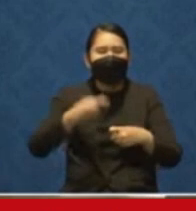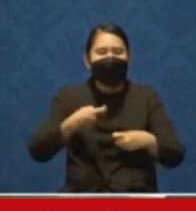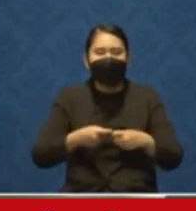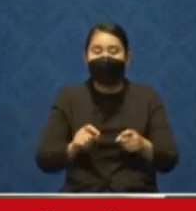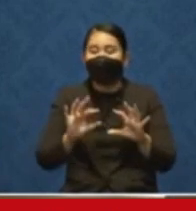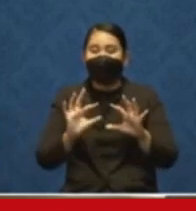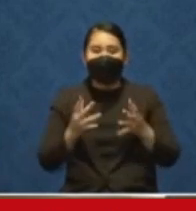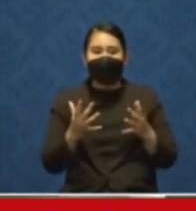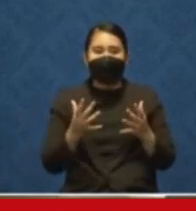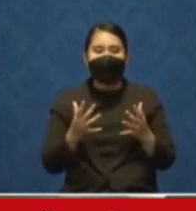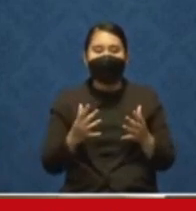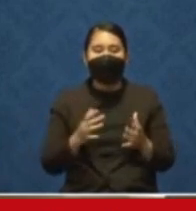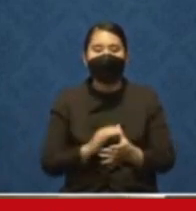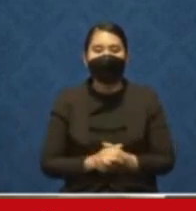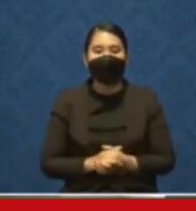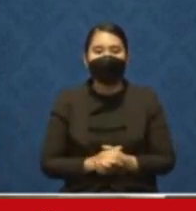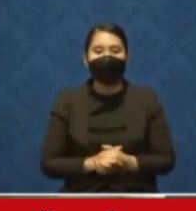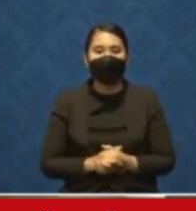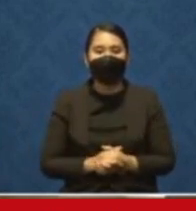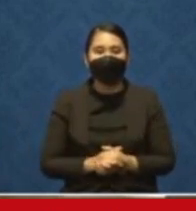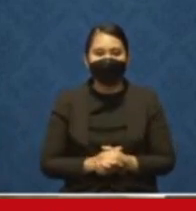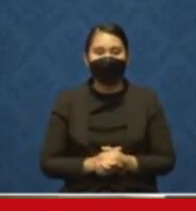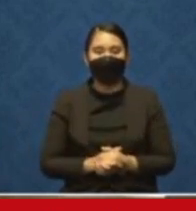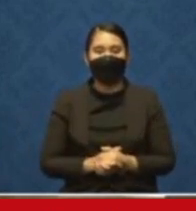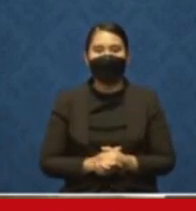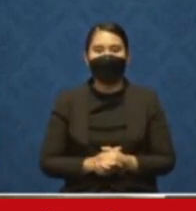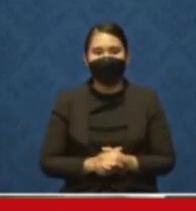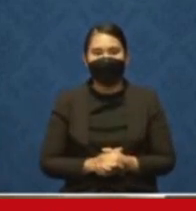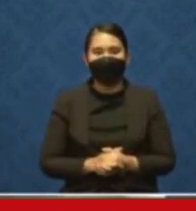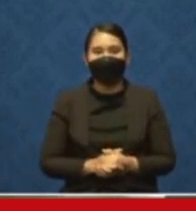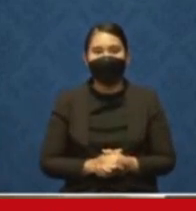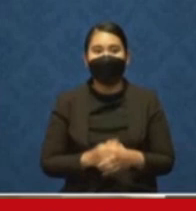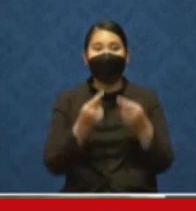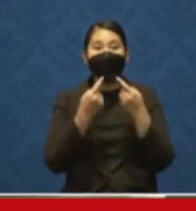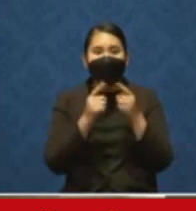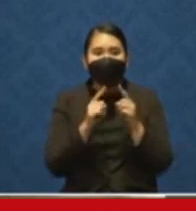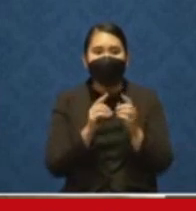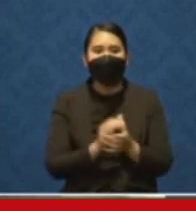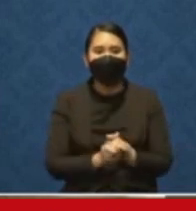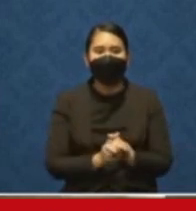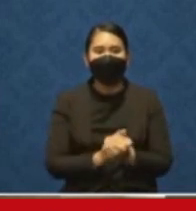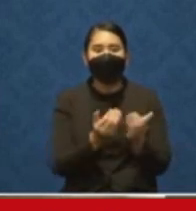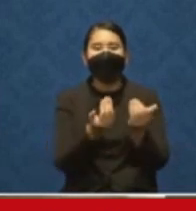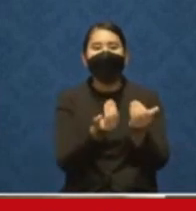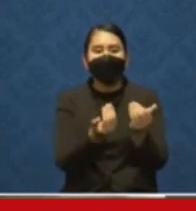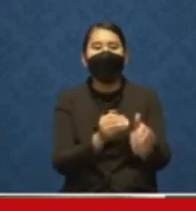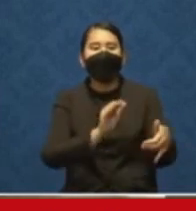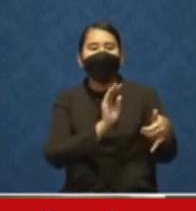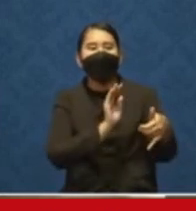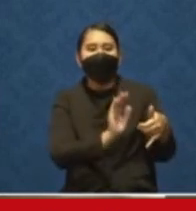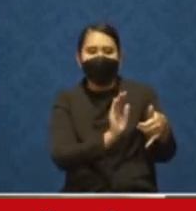ตกงานแทบตายหางานกันเดินครับรองเท้าขาดไม่มีนะครับ